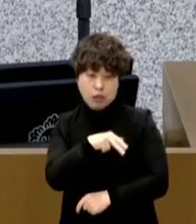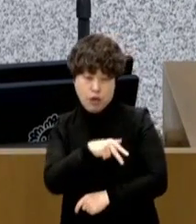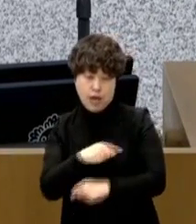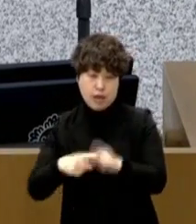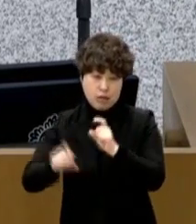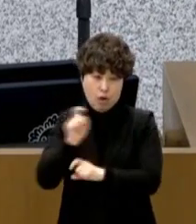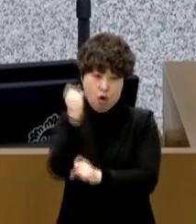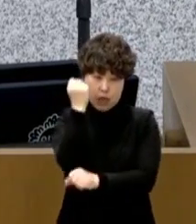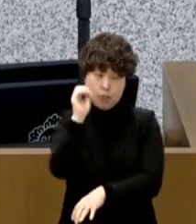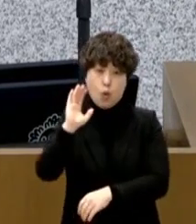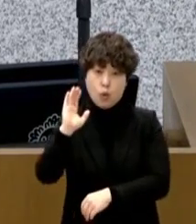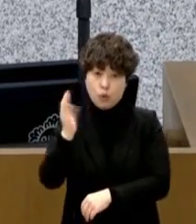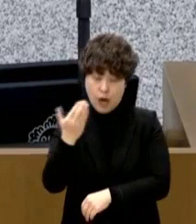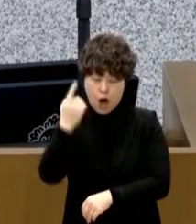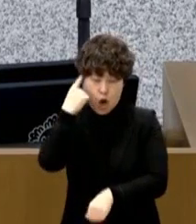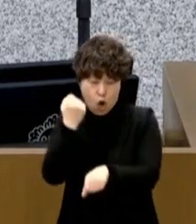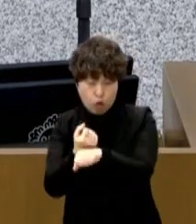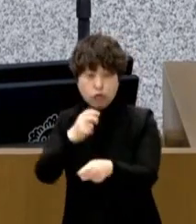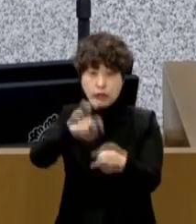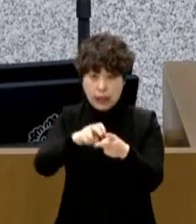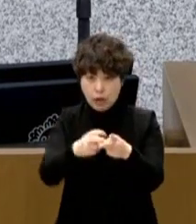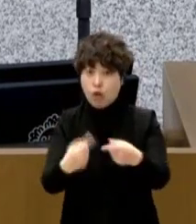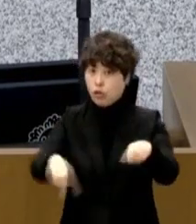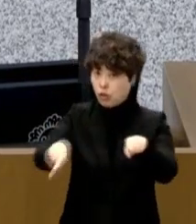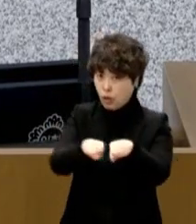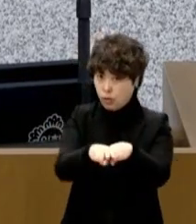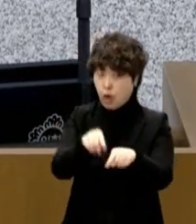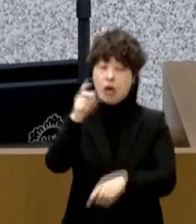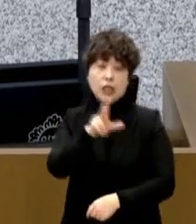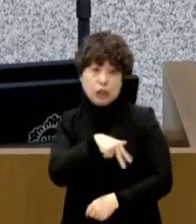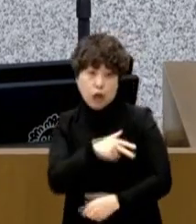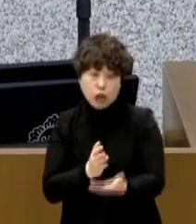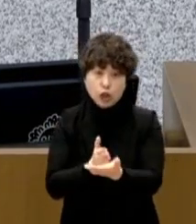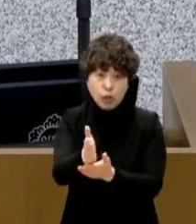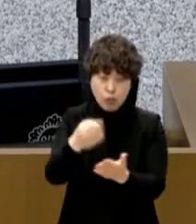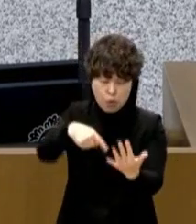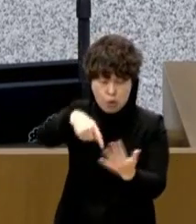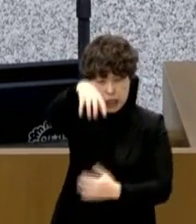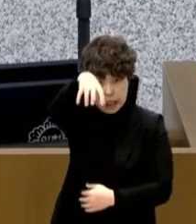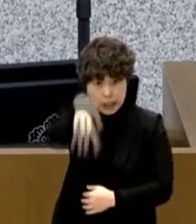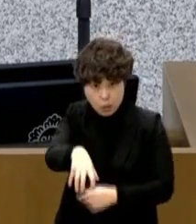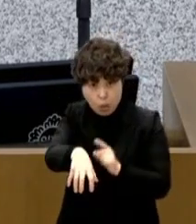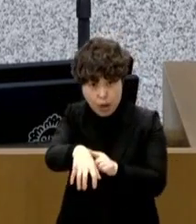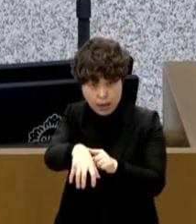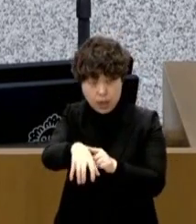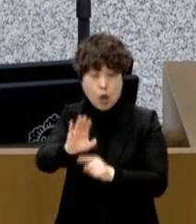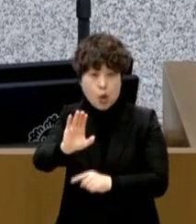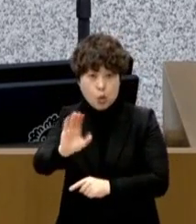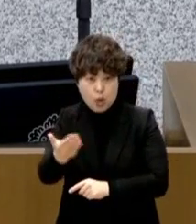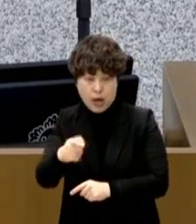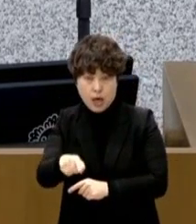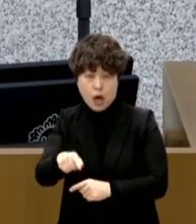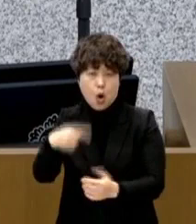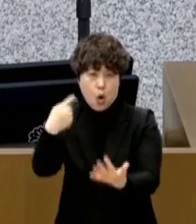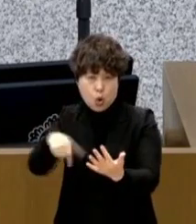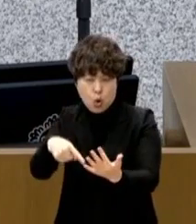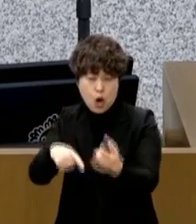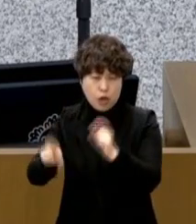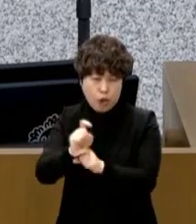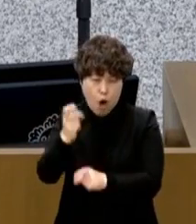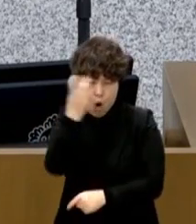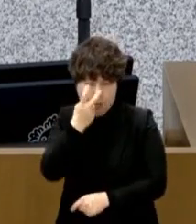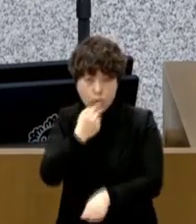될 의정연구센터와 더불어 의회 전문교육기관의 역할을 할 의정연수교육원 설립